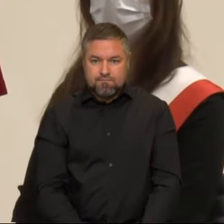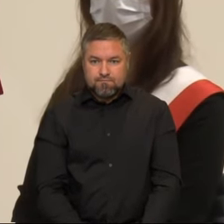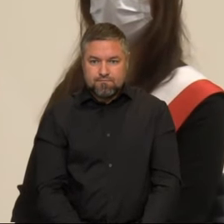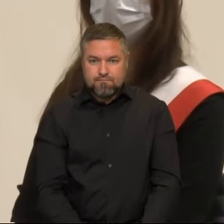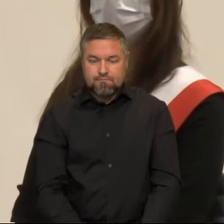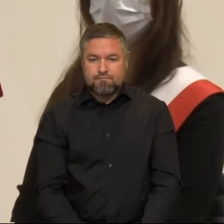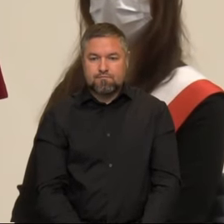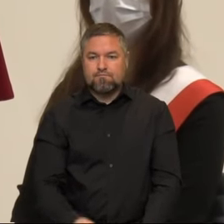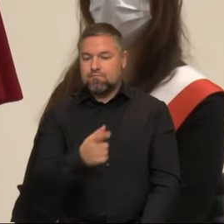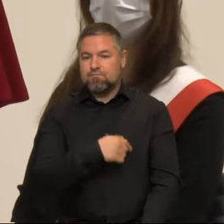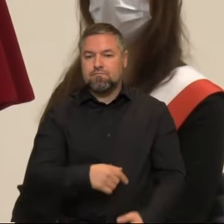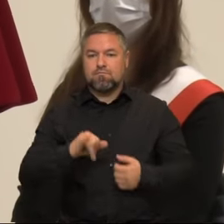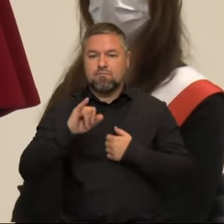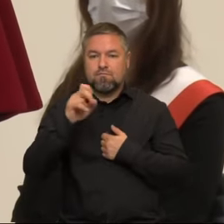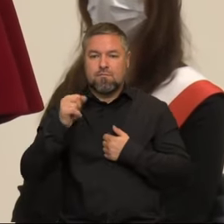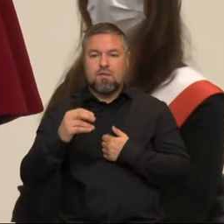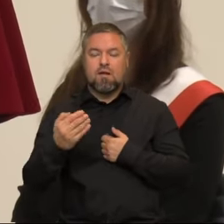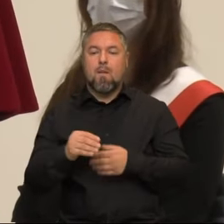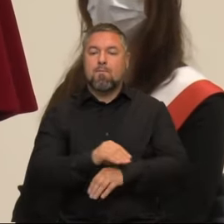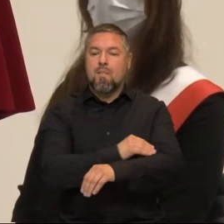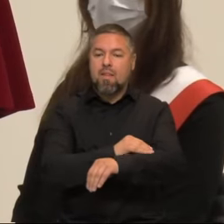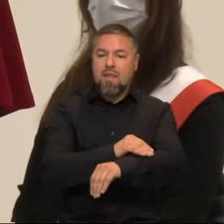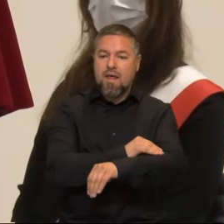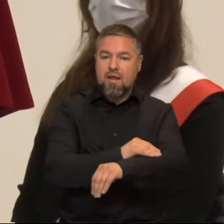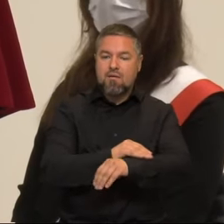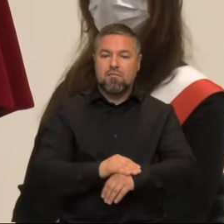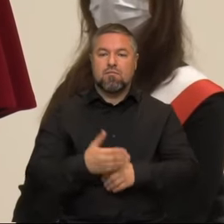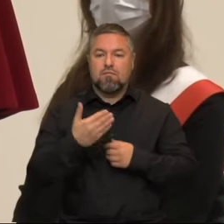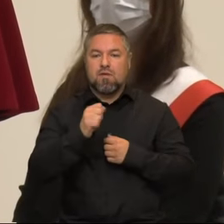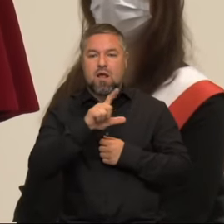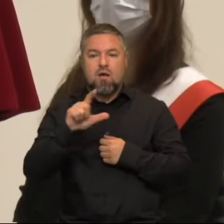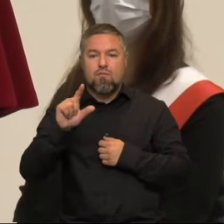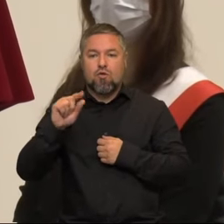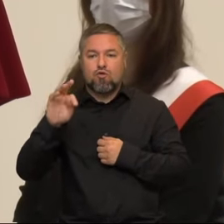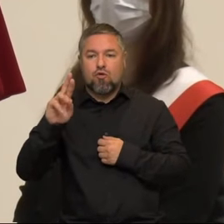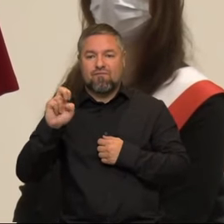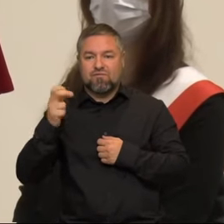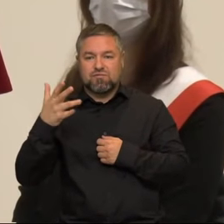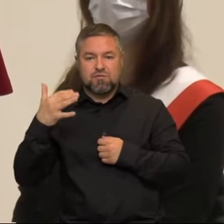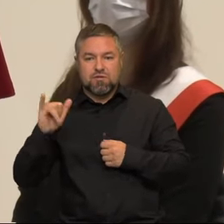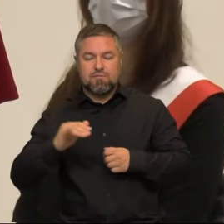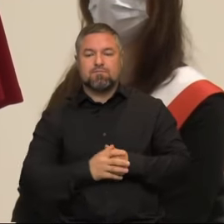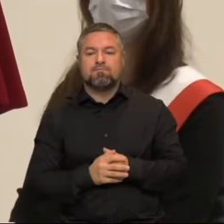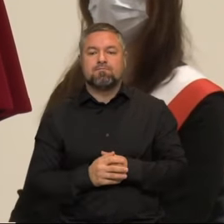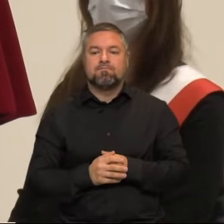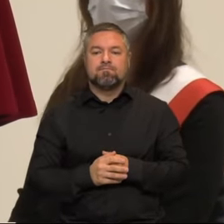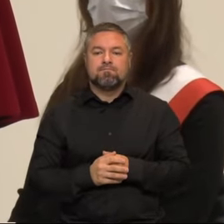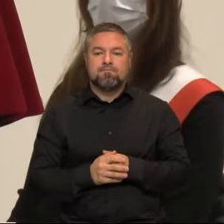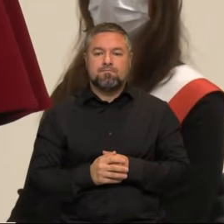z dyscypliny inżynieria materiałowa pan Michał Piotrowski.